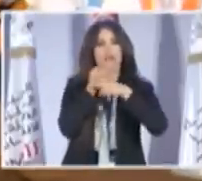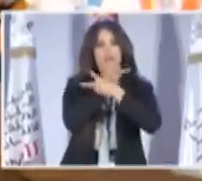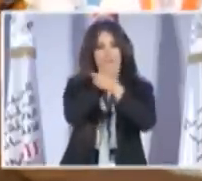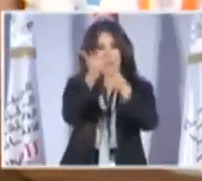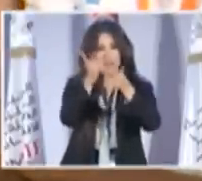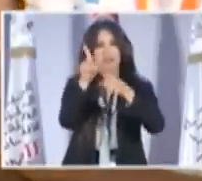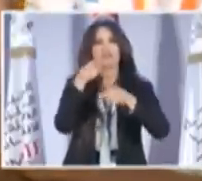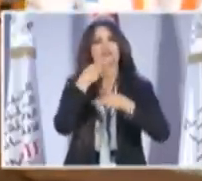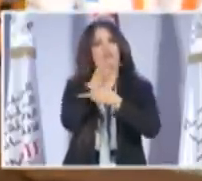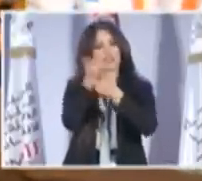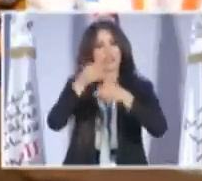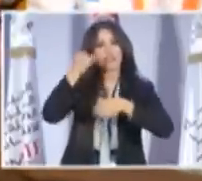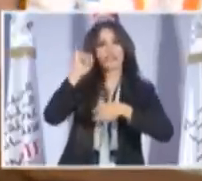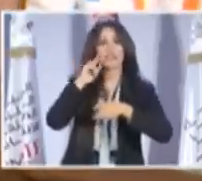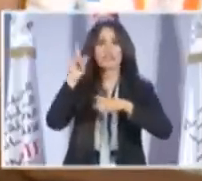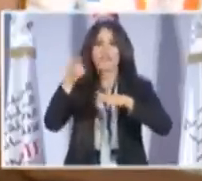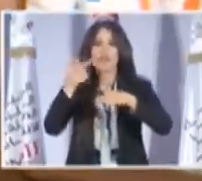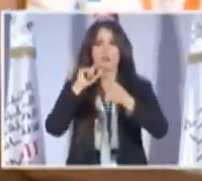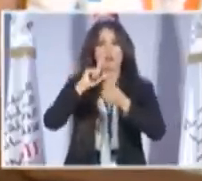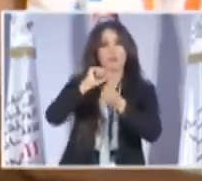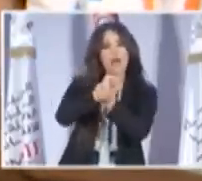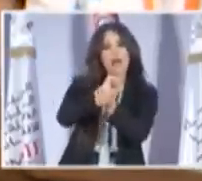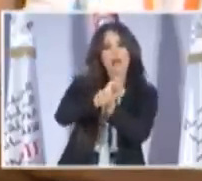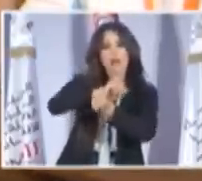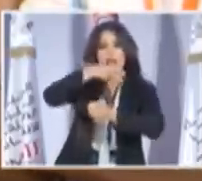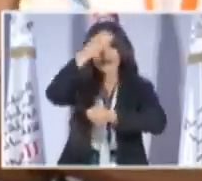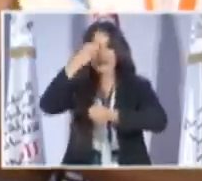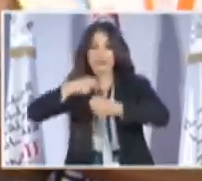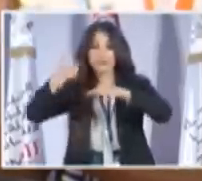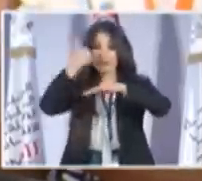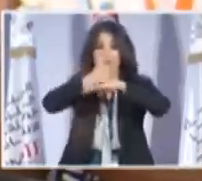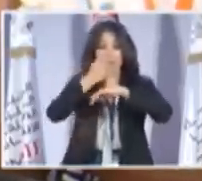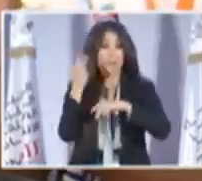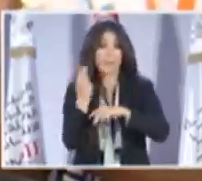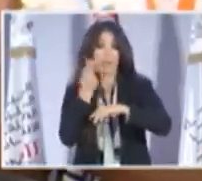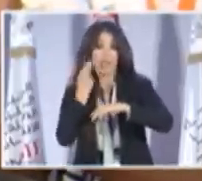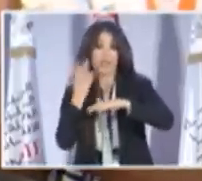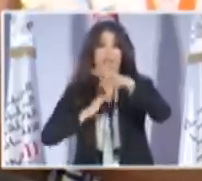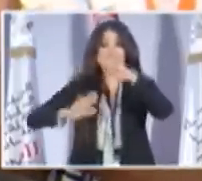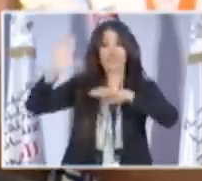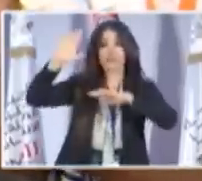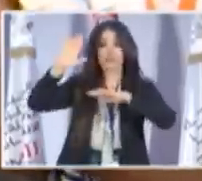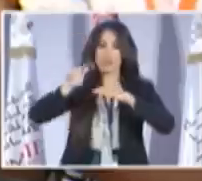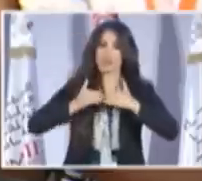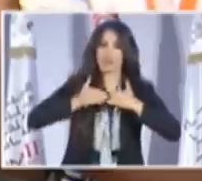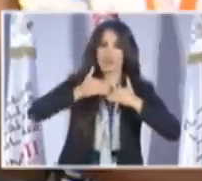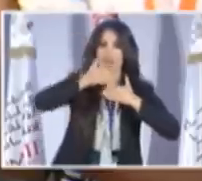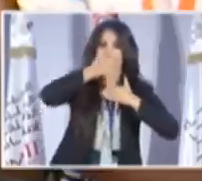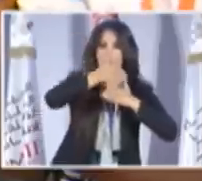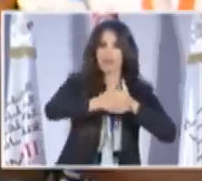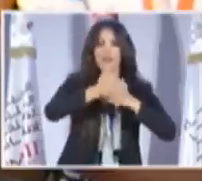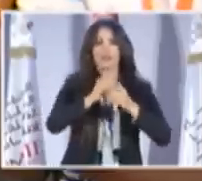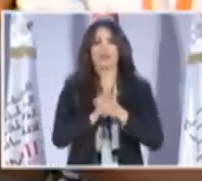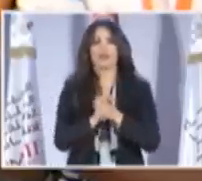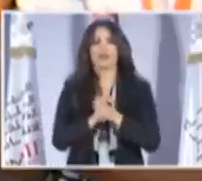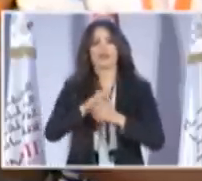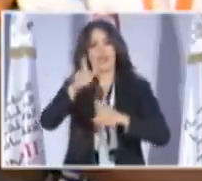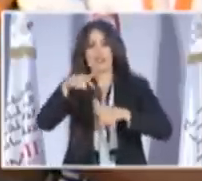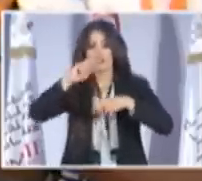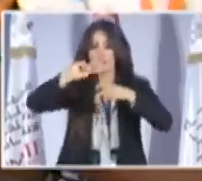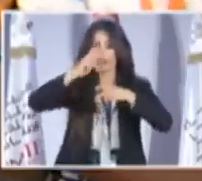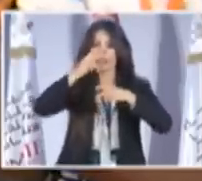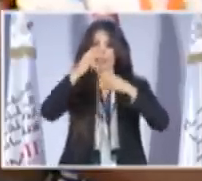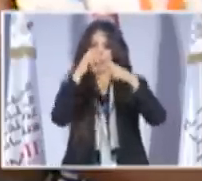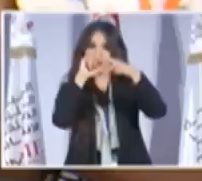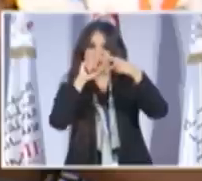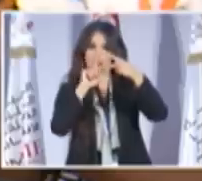اذا صدر حكم قضائي يمنع القروي من الترشح يقع المرور او يقع المرور اللي المترشح الم